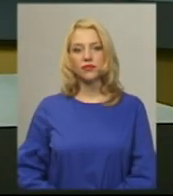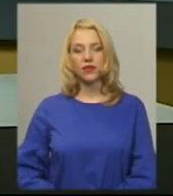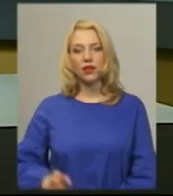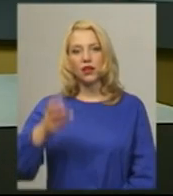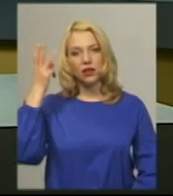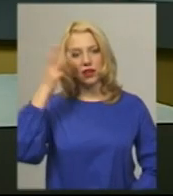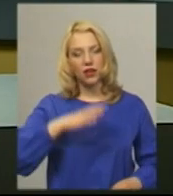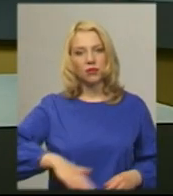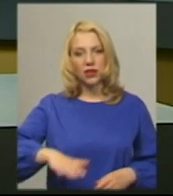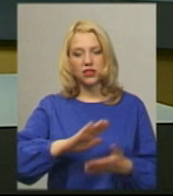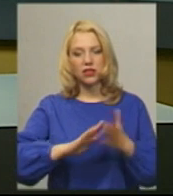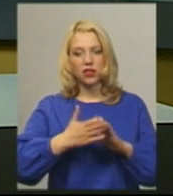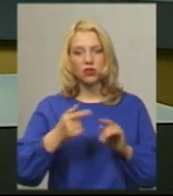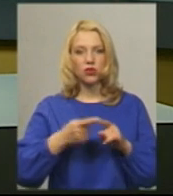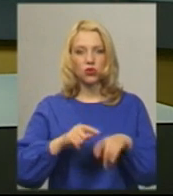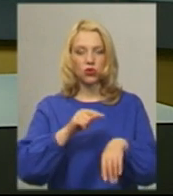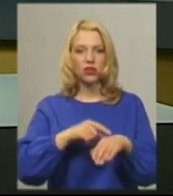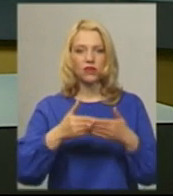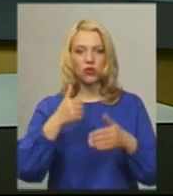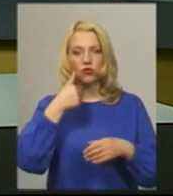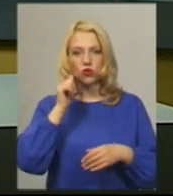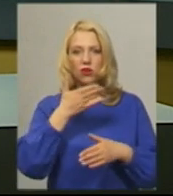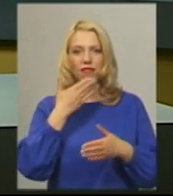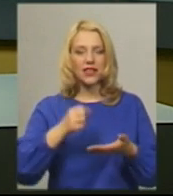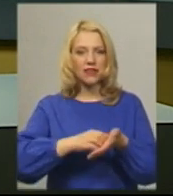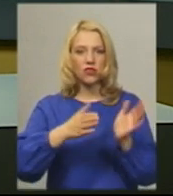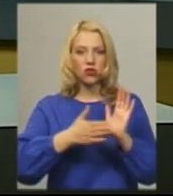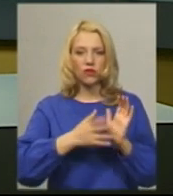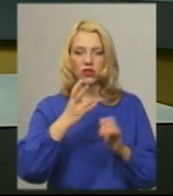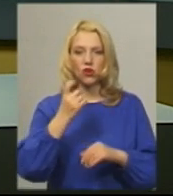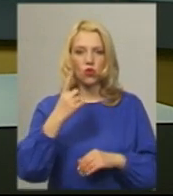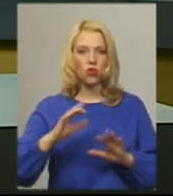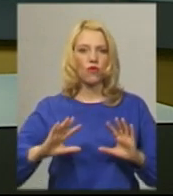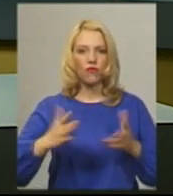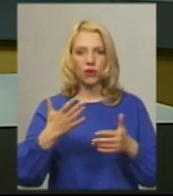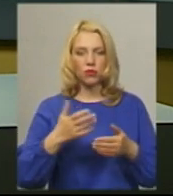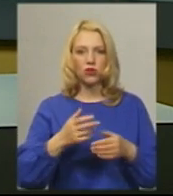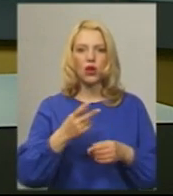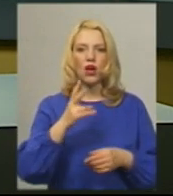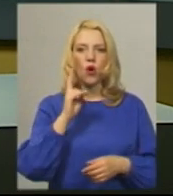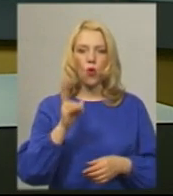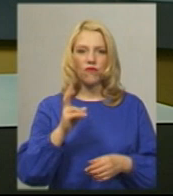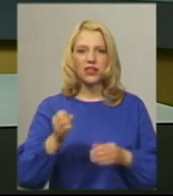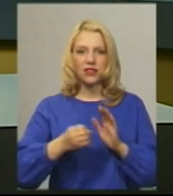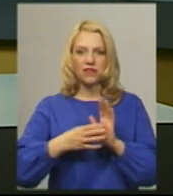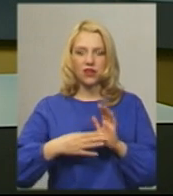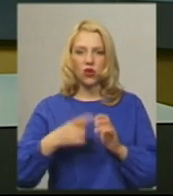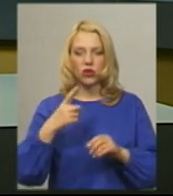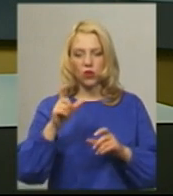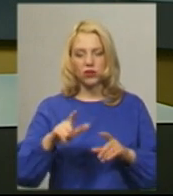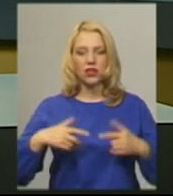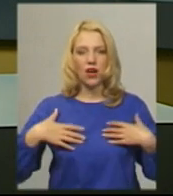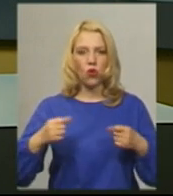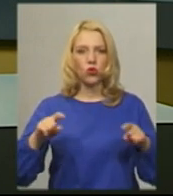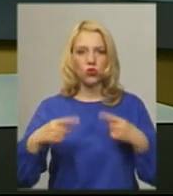На Хмельниччині станом на цю годину від учора не зафіксовано нових випадків захворювання на COVID-19. Одна людина одужала, це